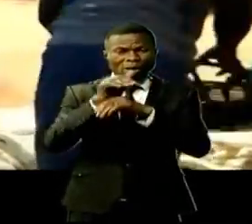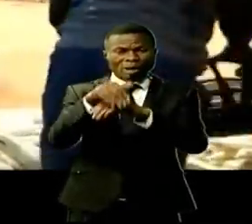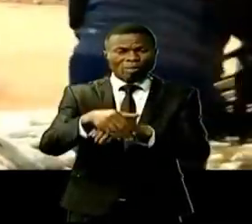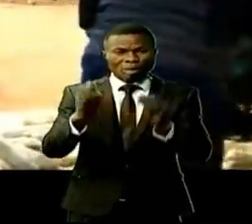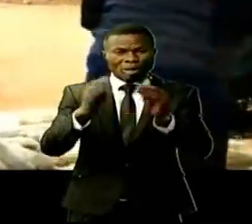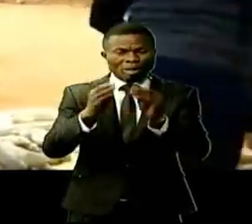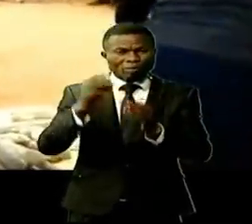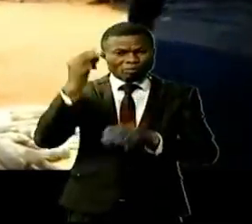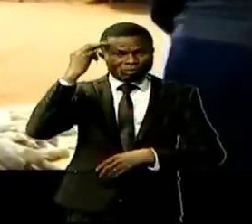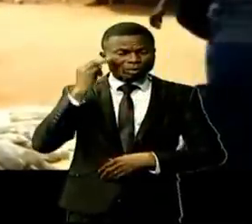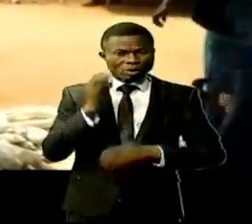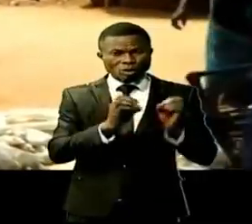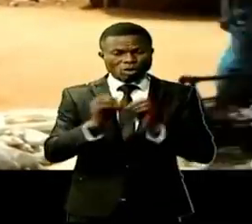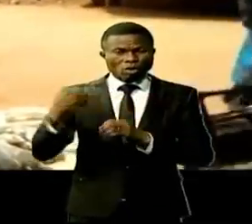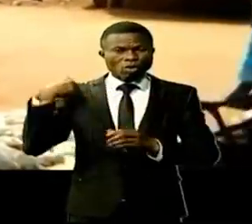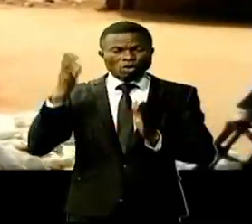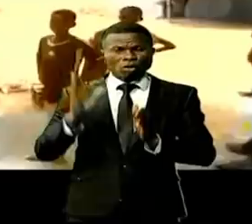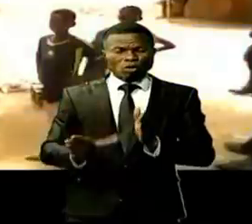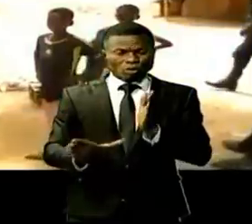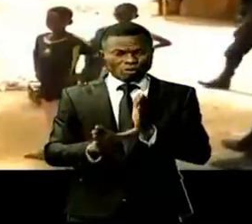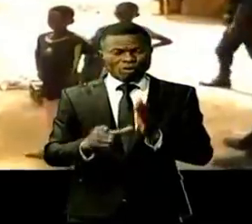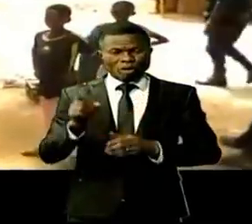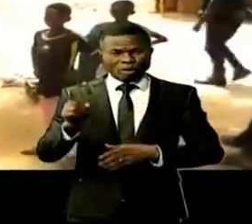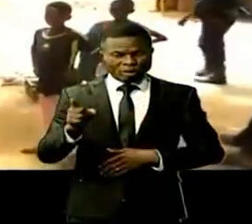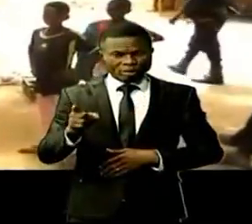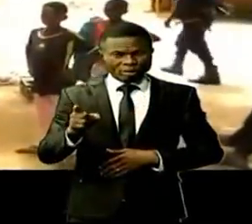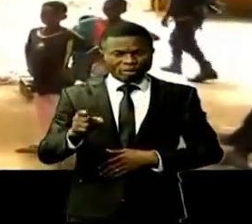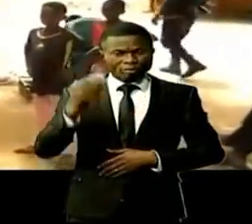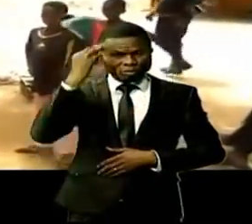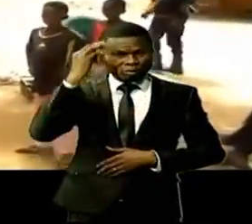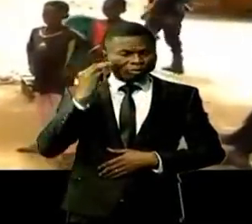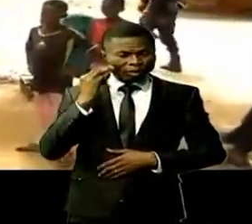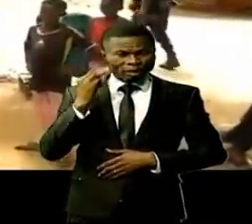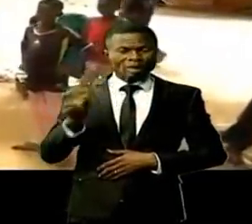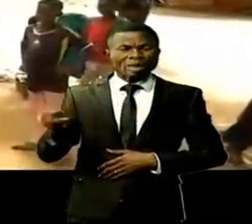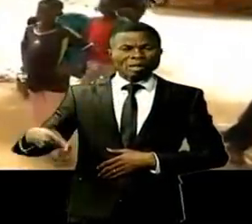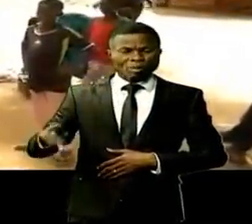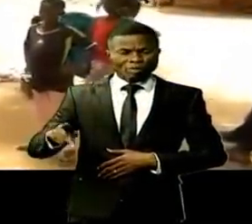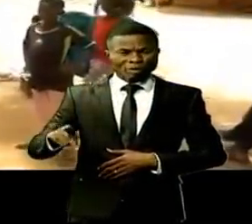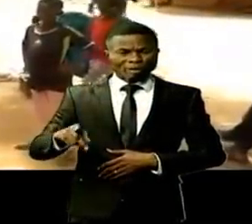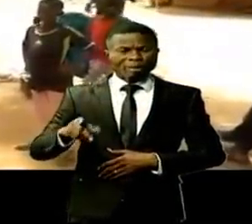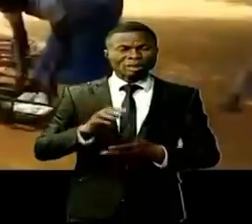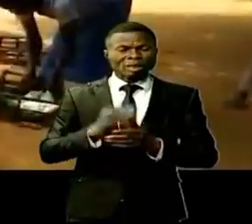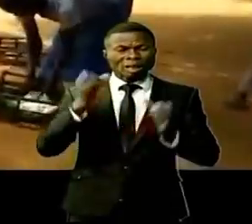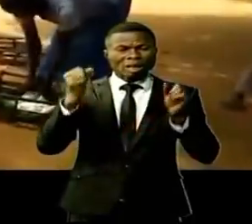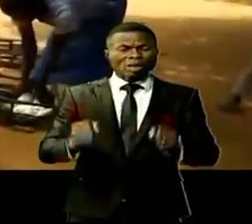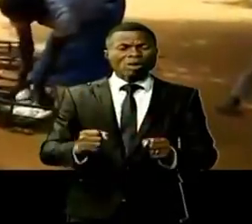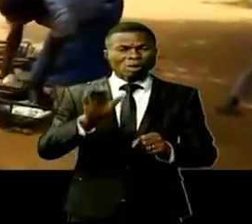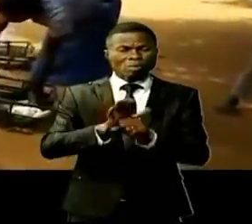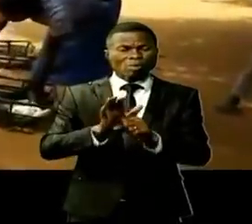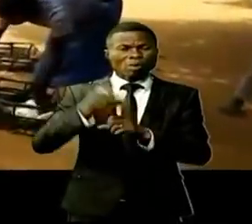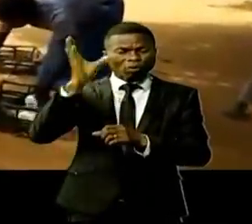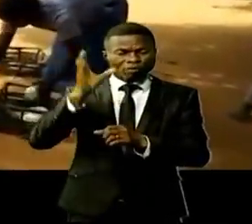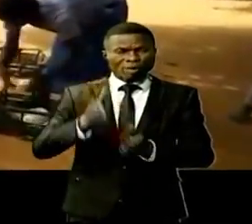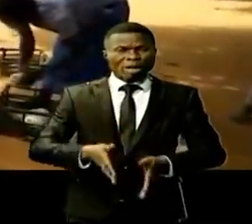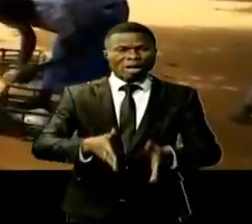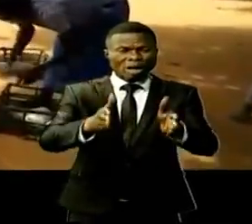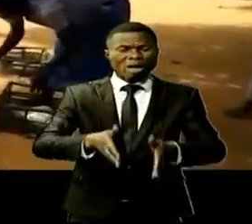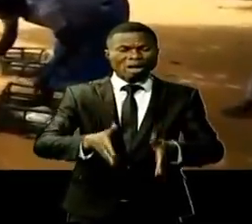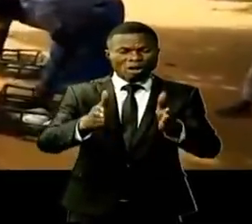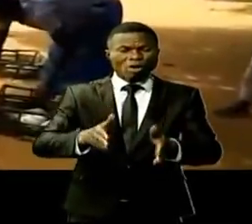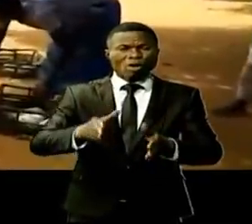des ministres présidé par le gouverneur Willy Tshundala, la ministre Marie-Thérèse Manessa s'est arrêtée dans plusieurs villages du tronçon